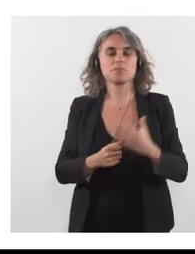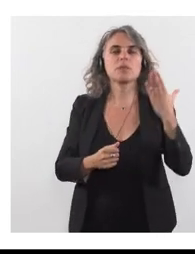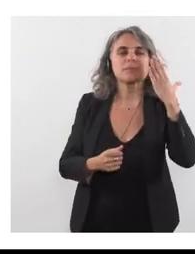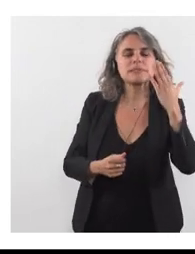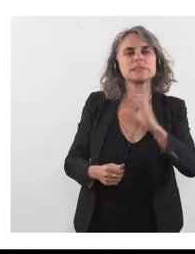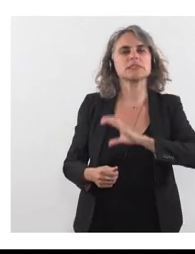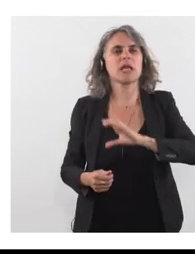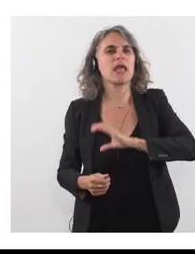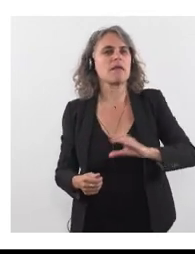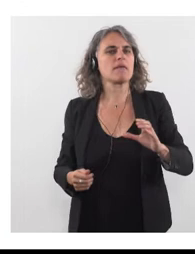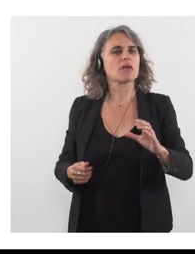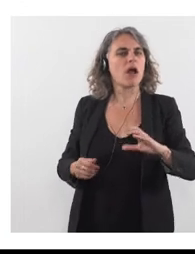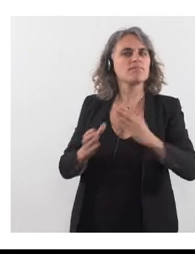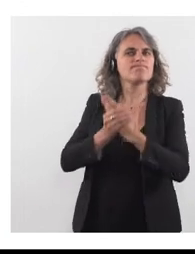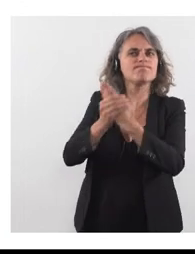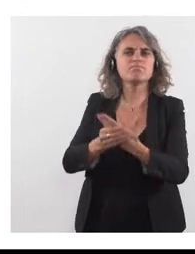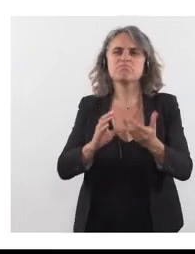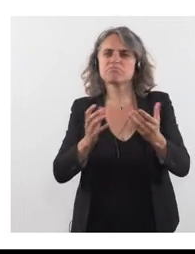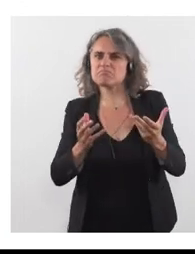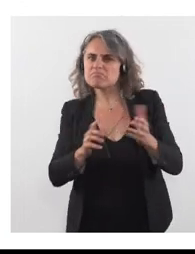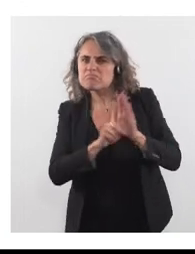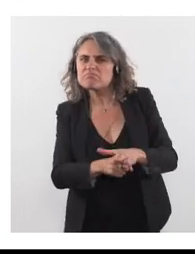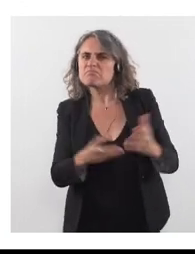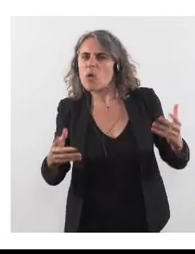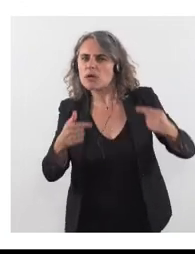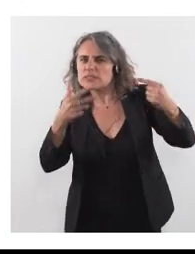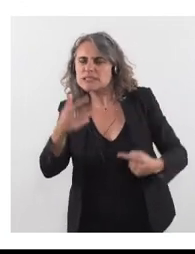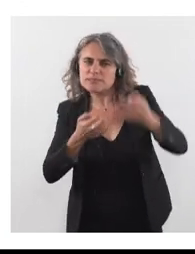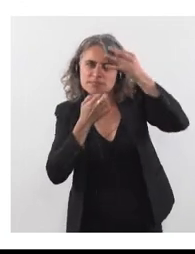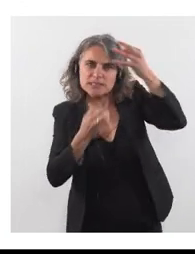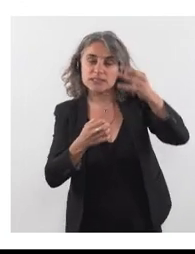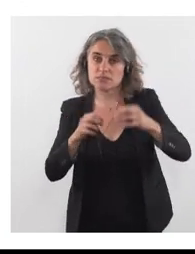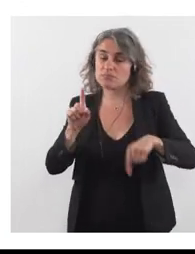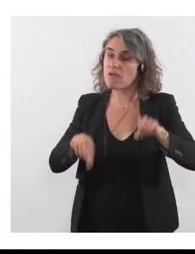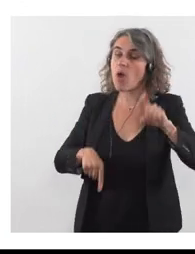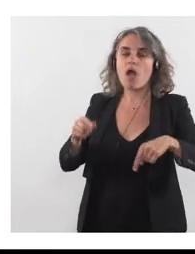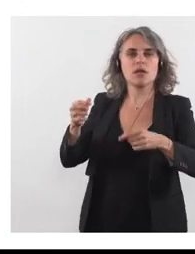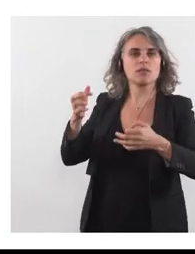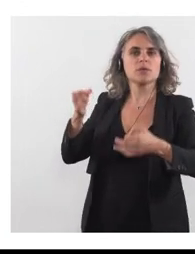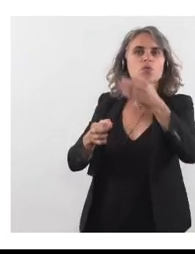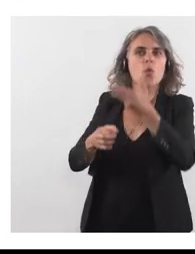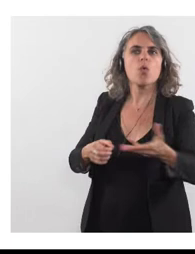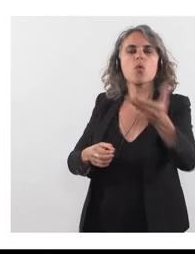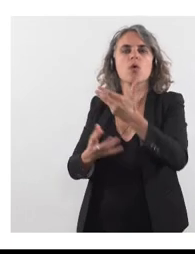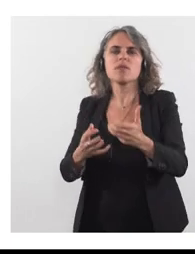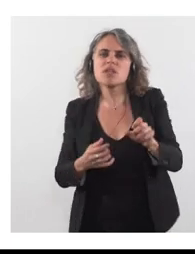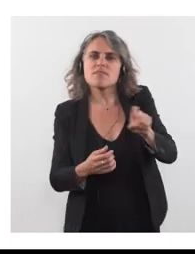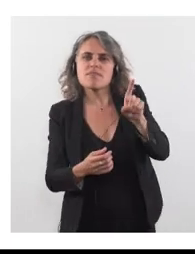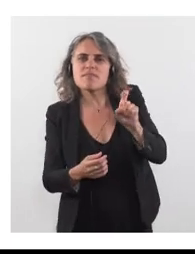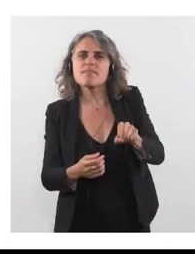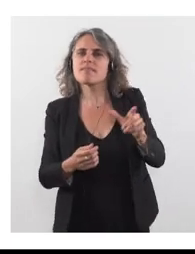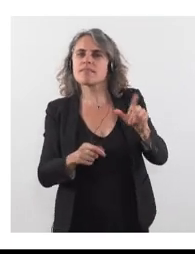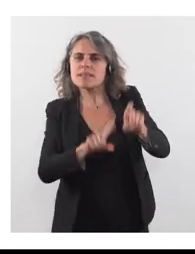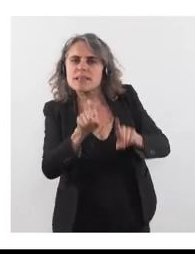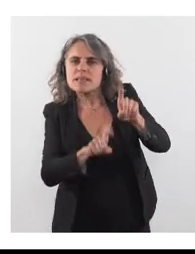questions préjudicielles, les juridictions, les cours et les tribunaux ne sont pas chauds pour faire poser des questions préjudicielles. Pour finir, c'est la